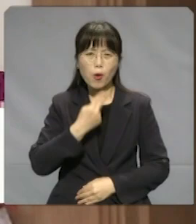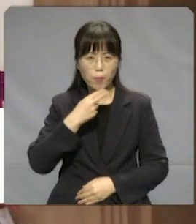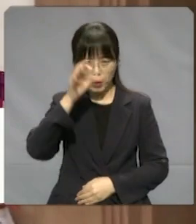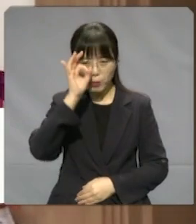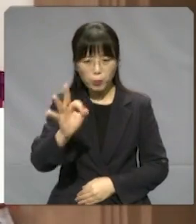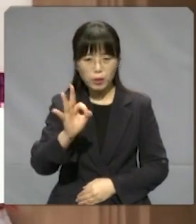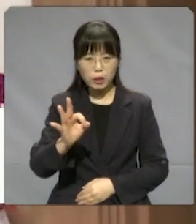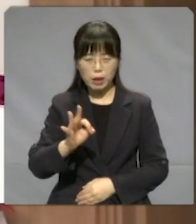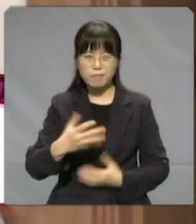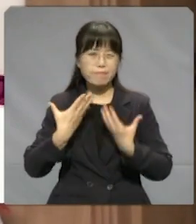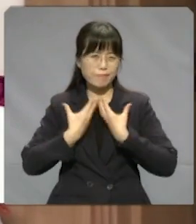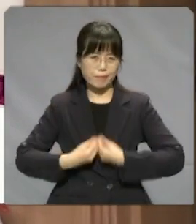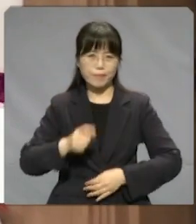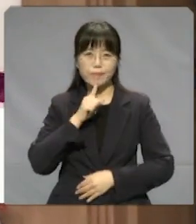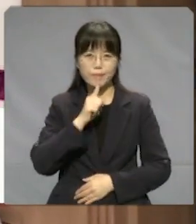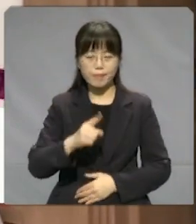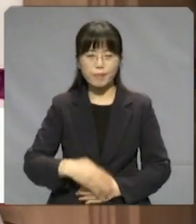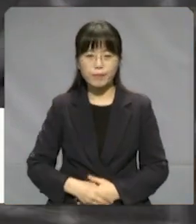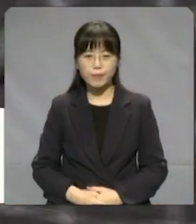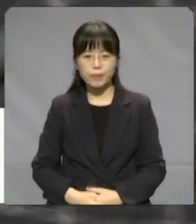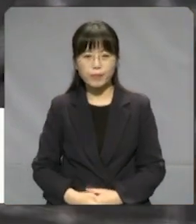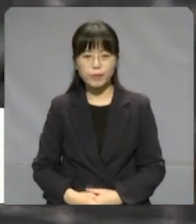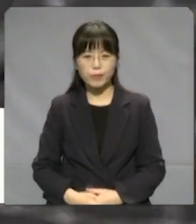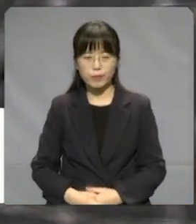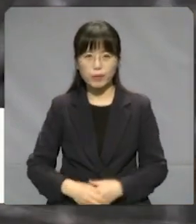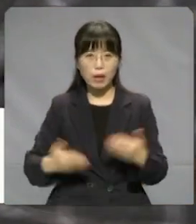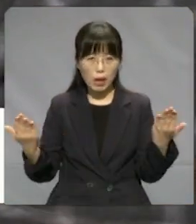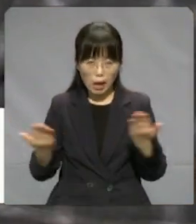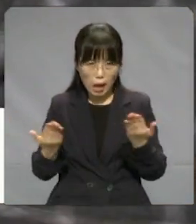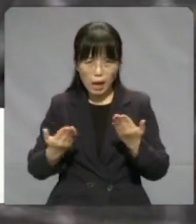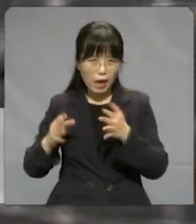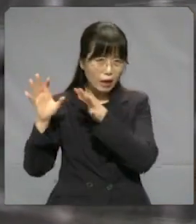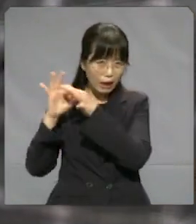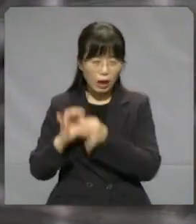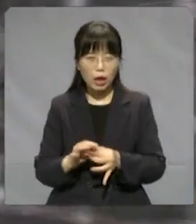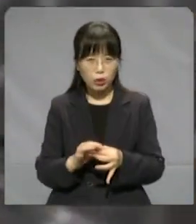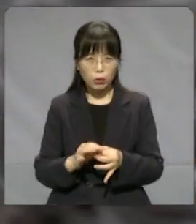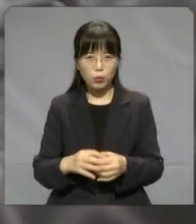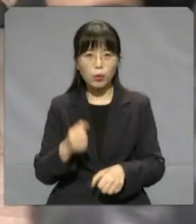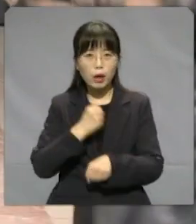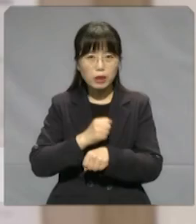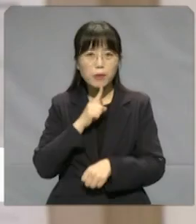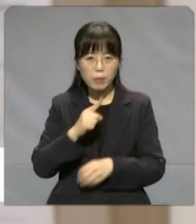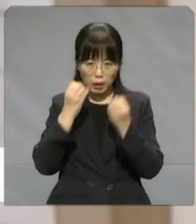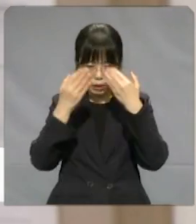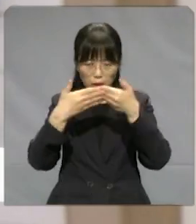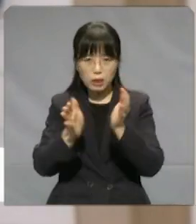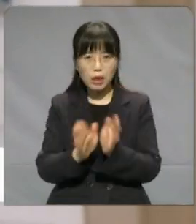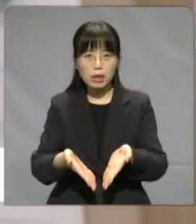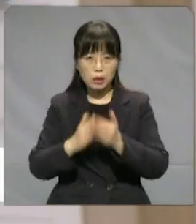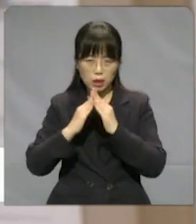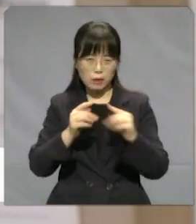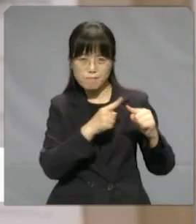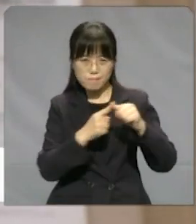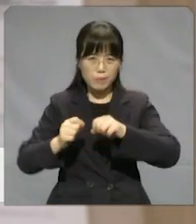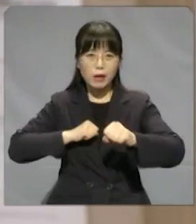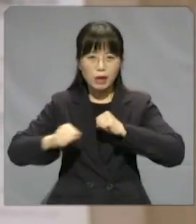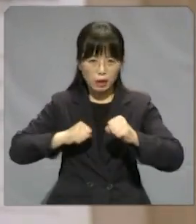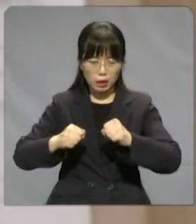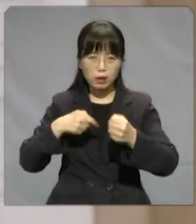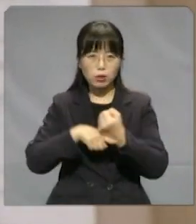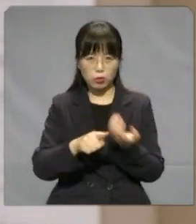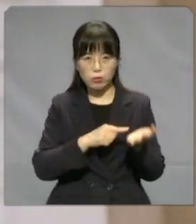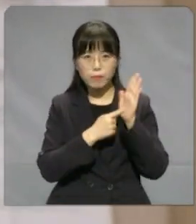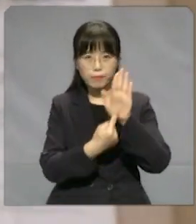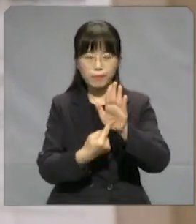보인다며 실망스럽다고 평가했습니다. 해오던 일을 계속하겠다며 신당 창당을 강행하겠다는 뜻도